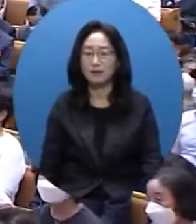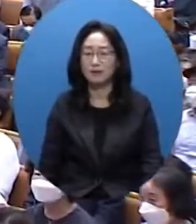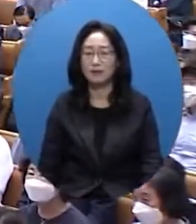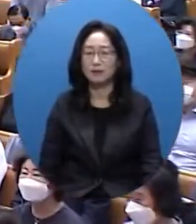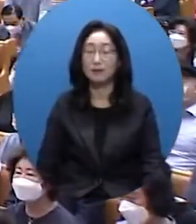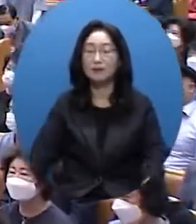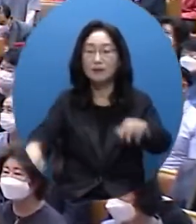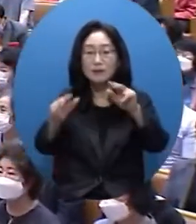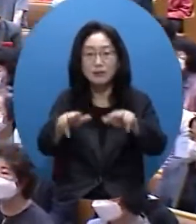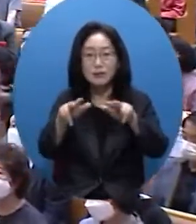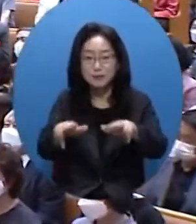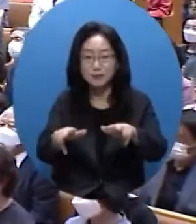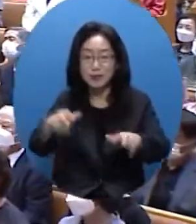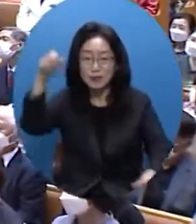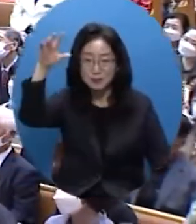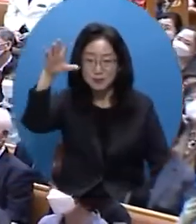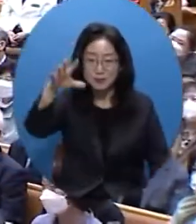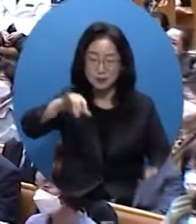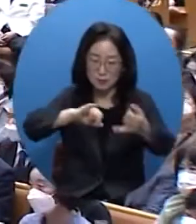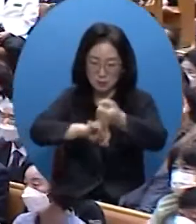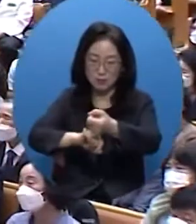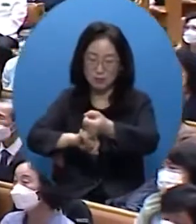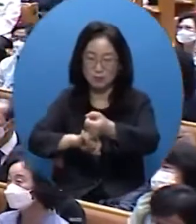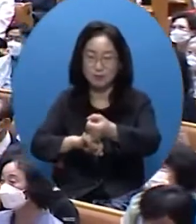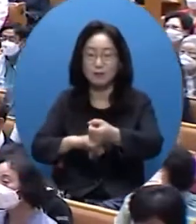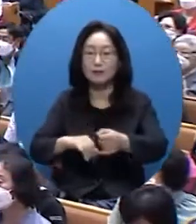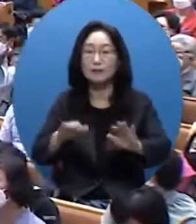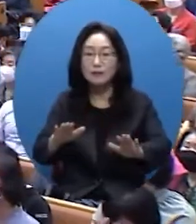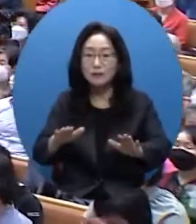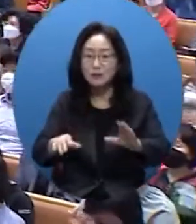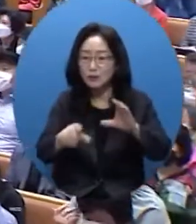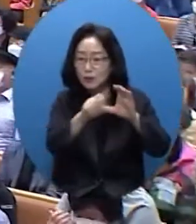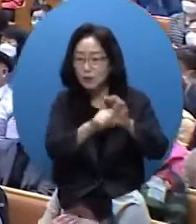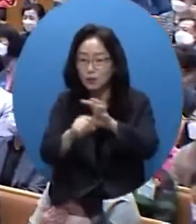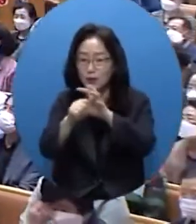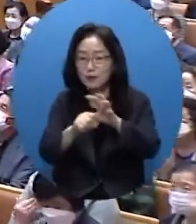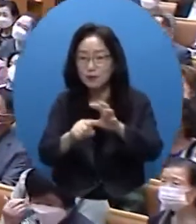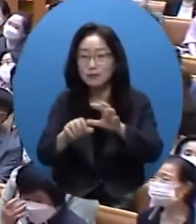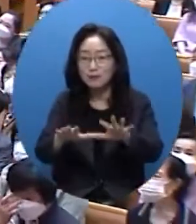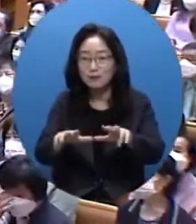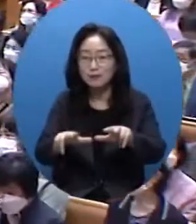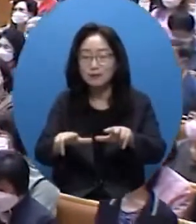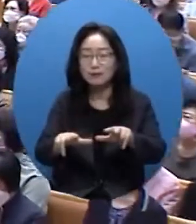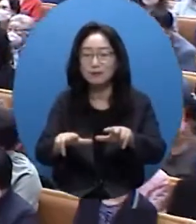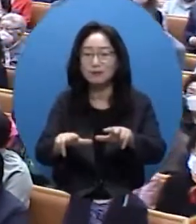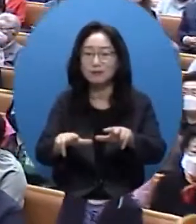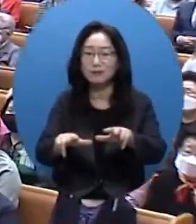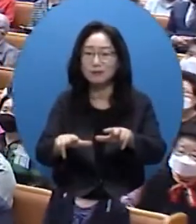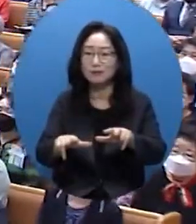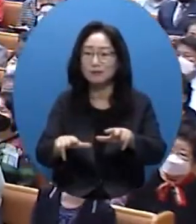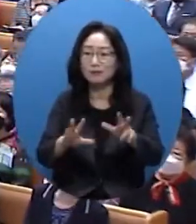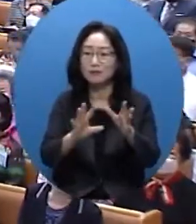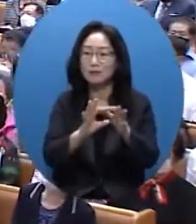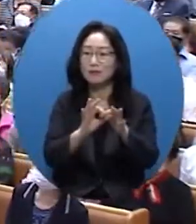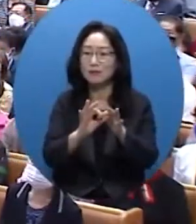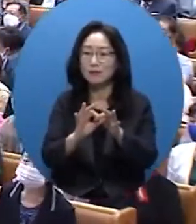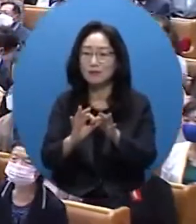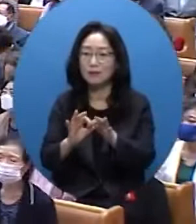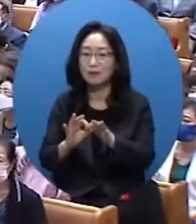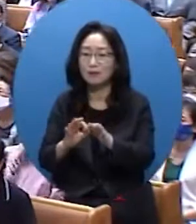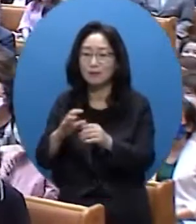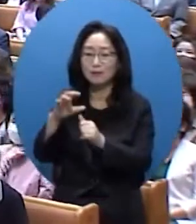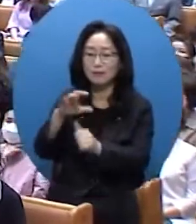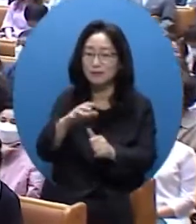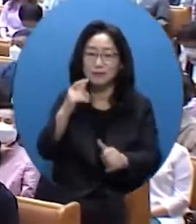지금이야말로 빛을 바랄 때가 되었습니다 이제 코로나 아니고 도 이제 더 이상 우리를 힘들게 하지